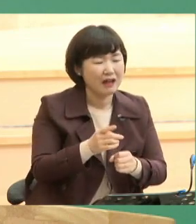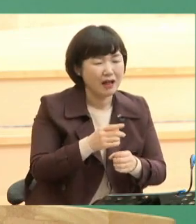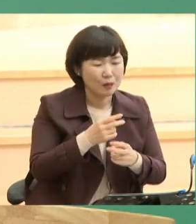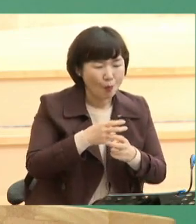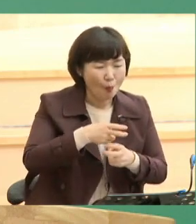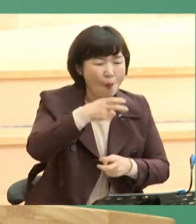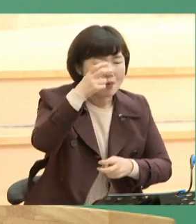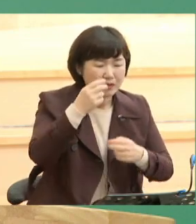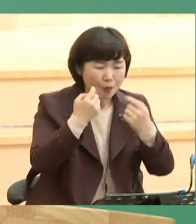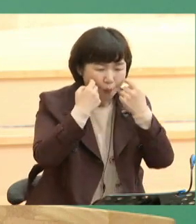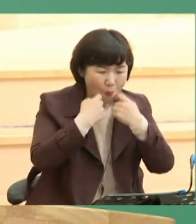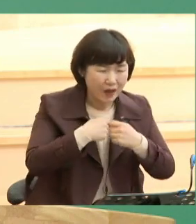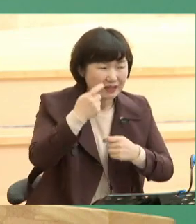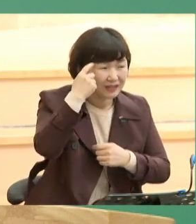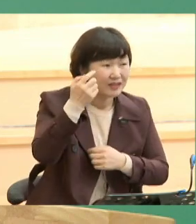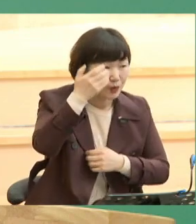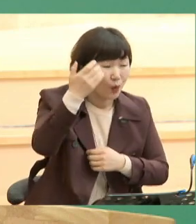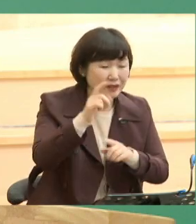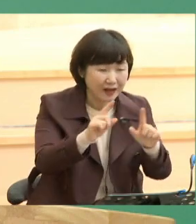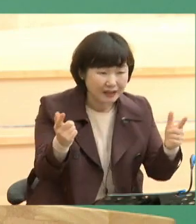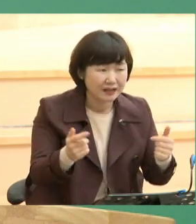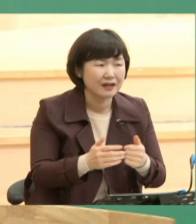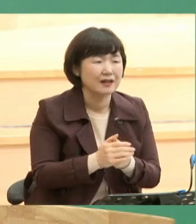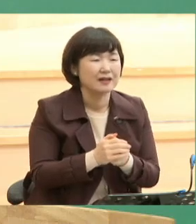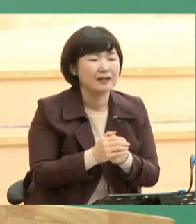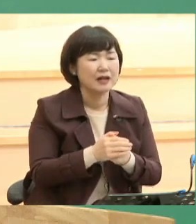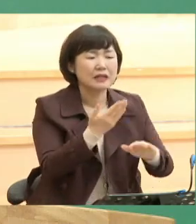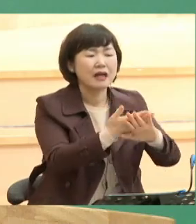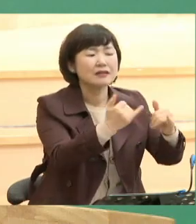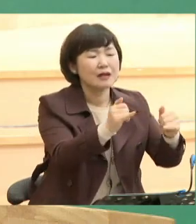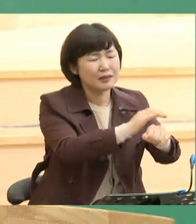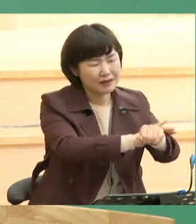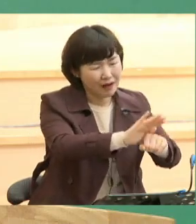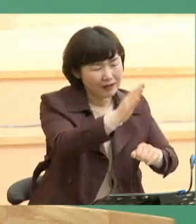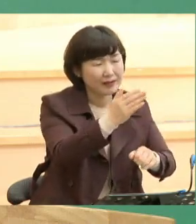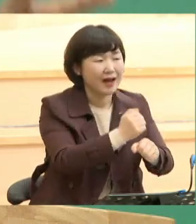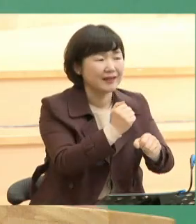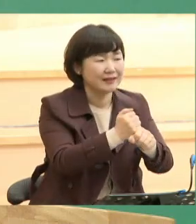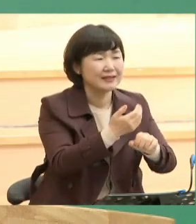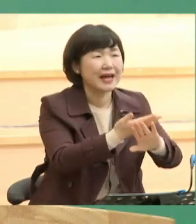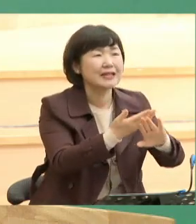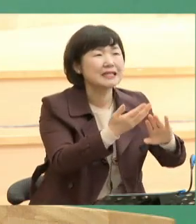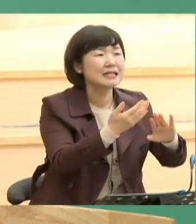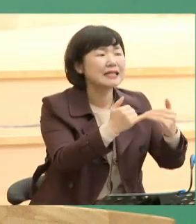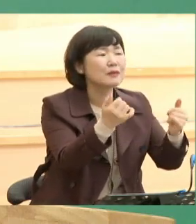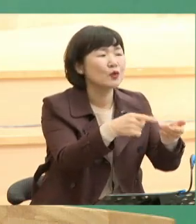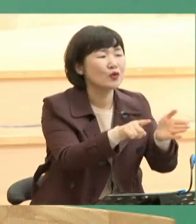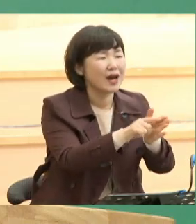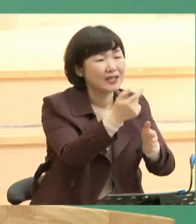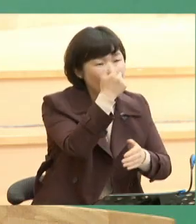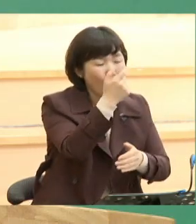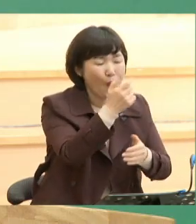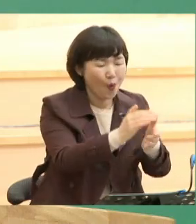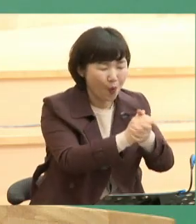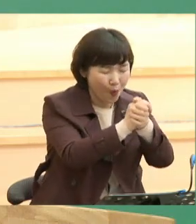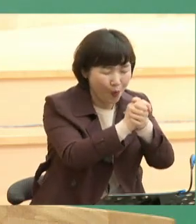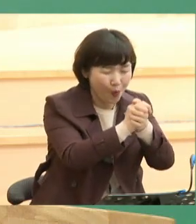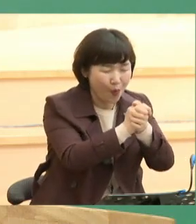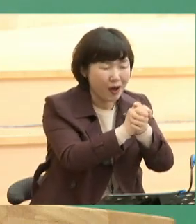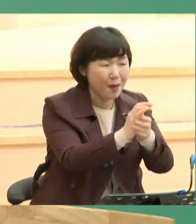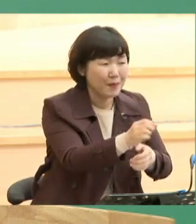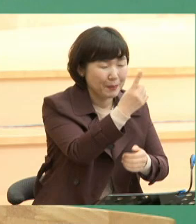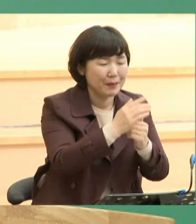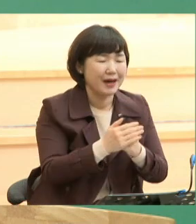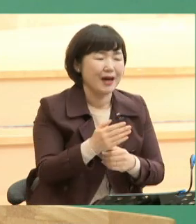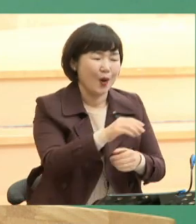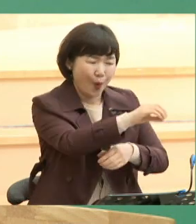그냥 매말라 가는 영원의 아니라 남이 잘 되도록 하는 기도 이타적인 기도를 드림으로 말입니다 여러분의 영혼이